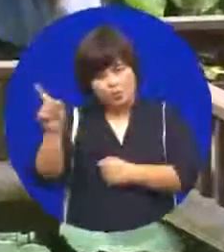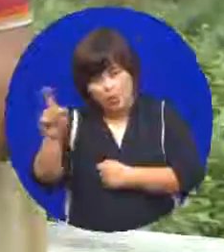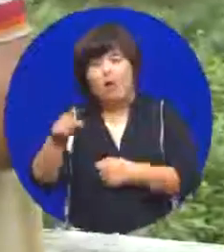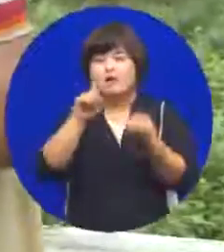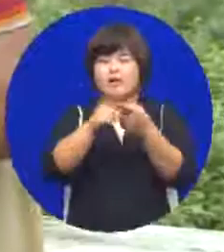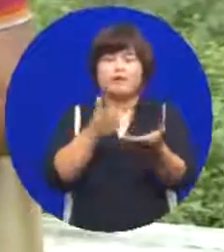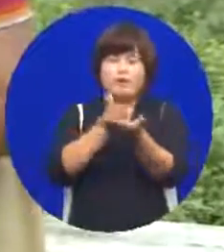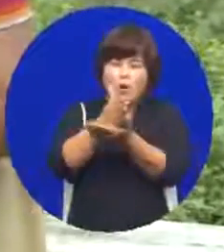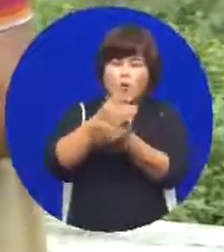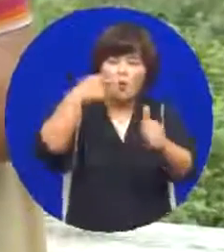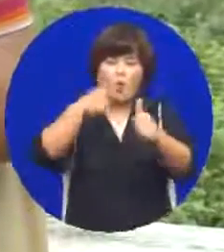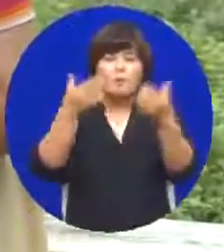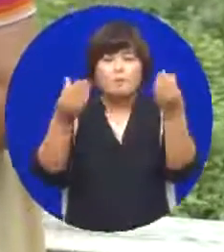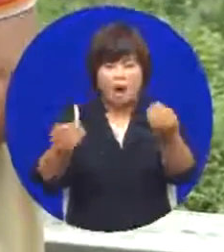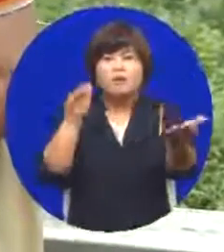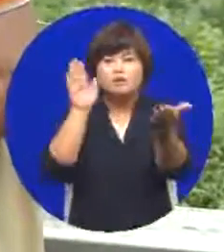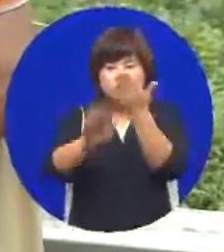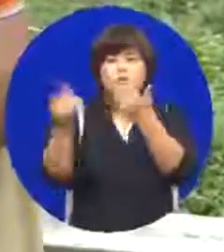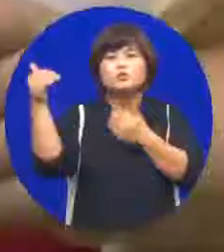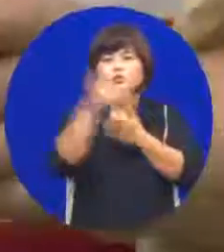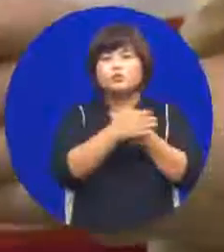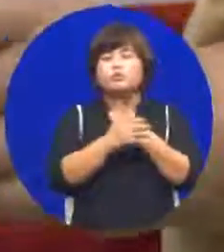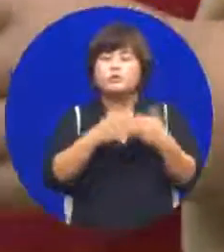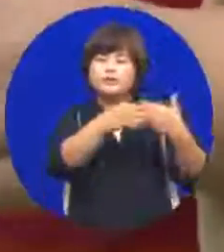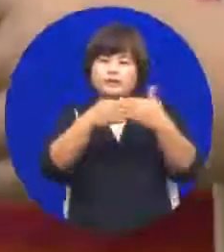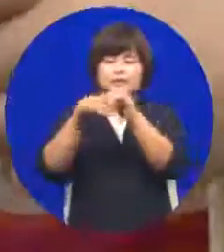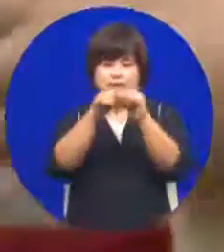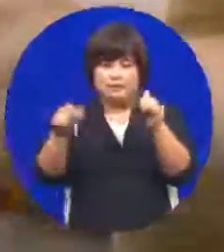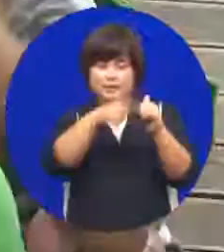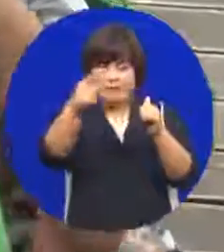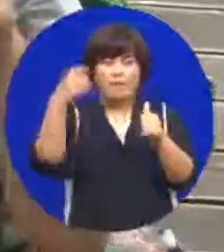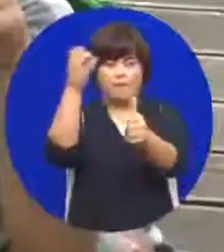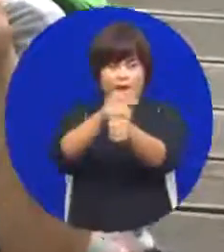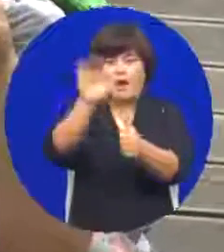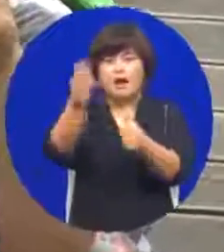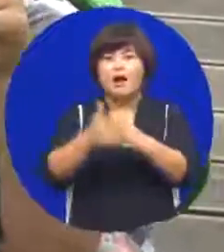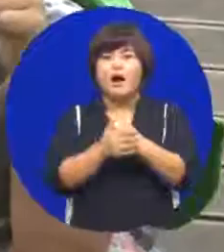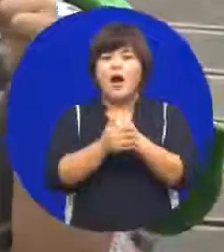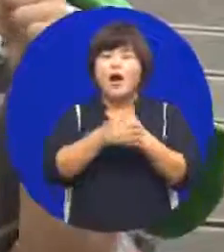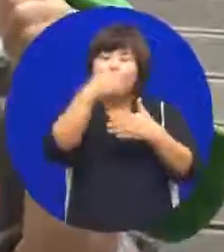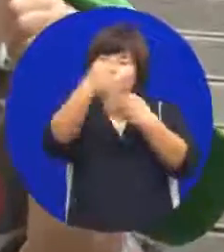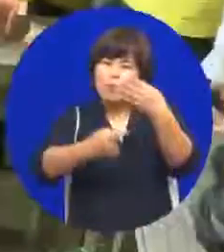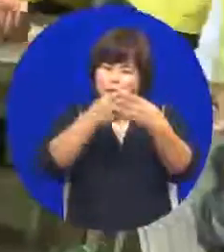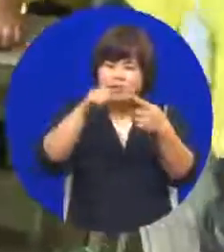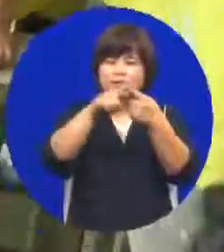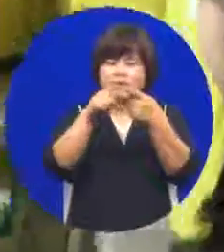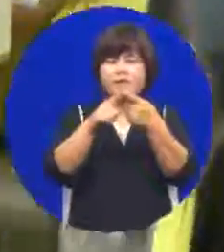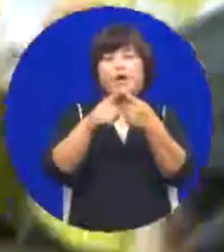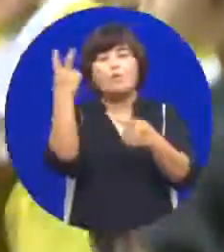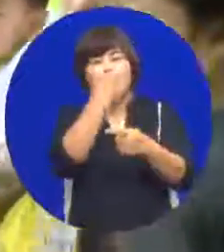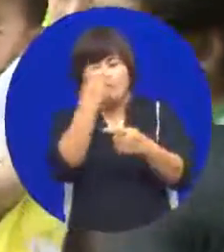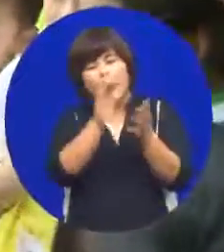필요한 주의사항 등 전문적인 교육을 받아 자격을 갖춘 유아숲 지도사가 함께하며 계절에 따른 자연 상태의